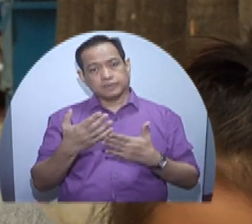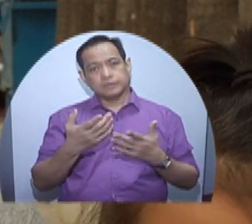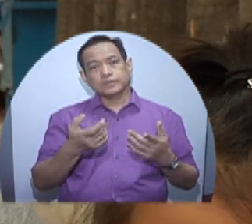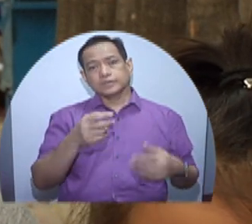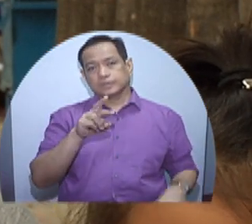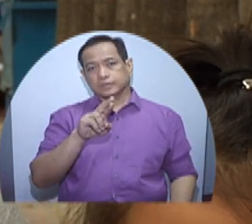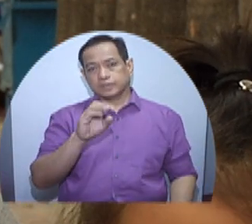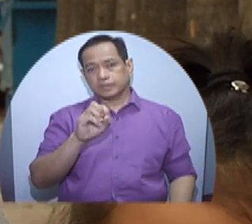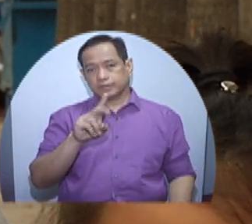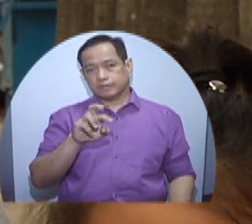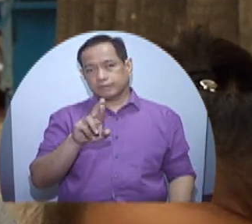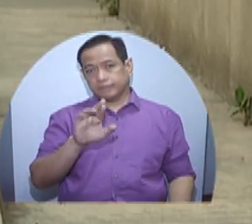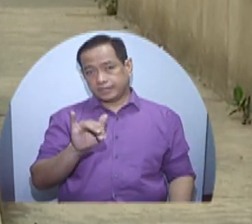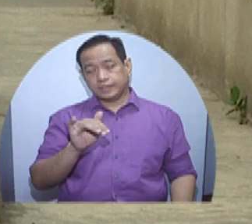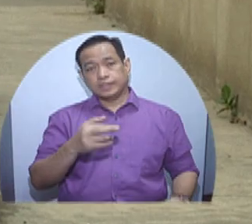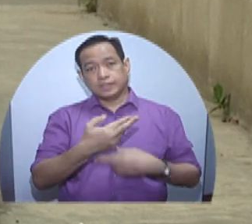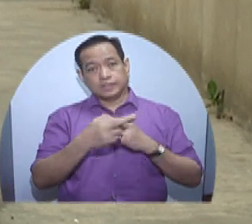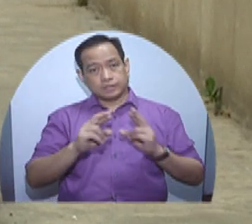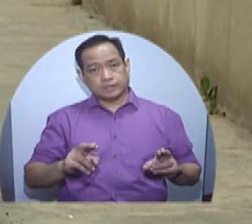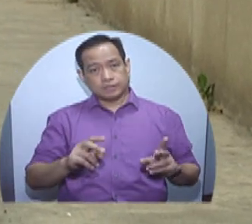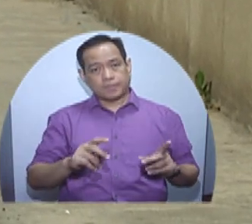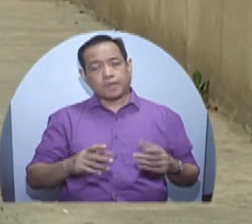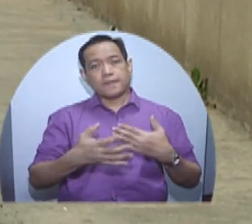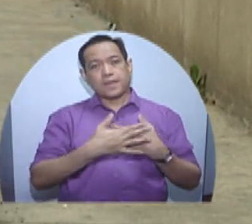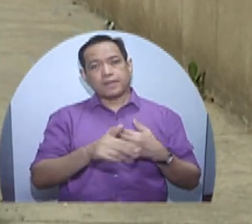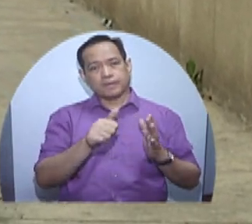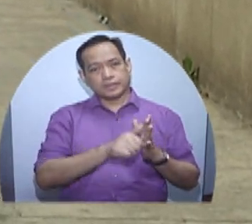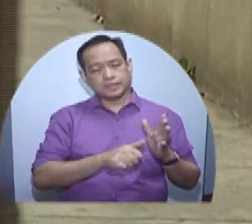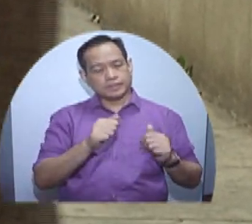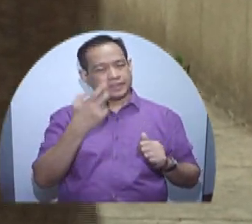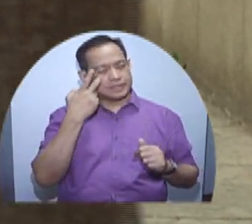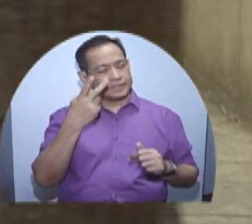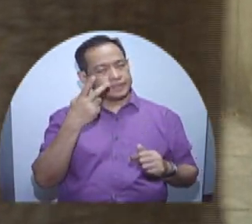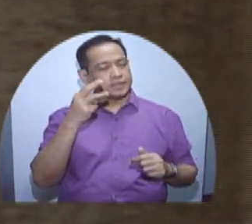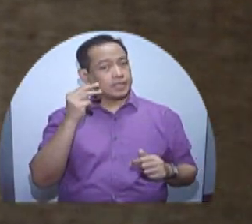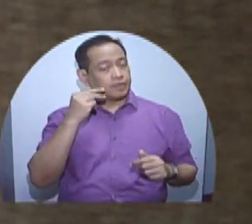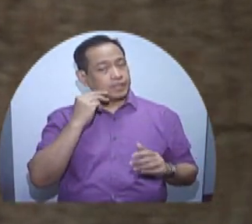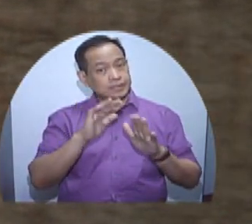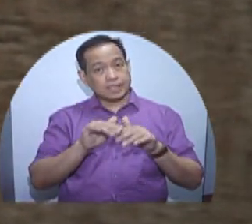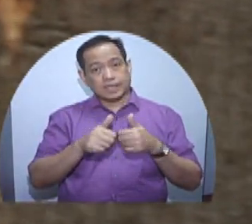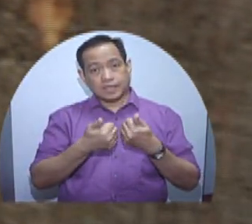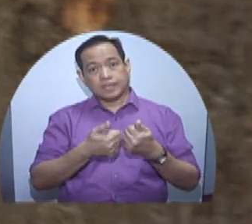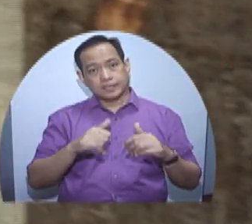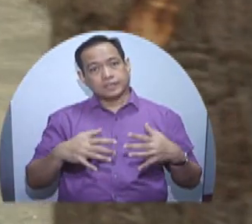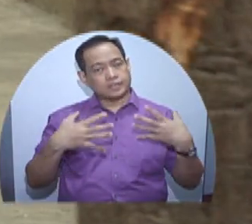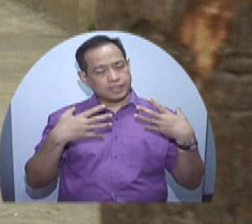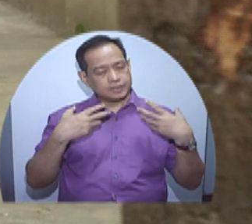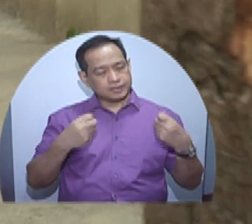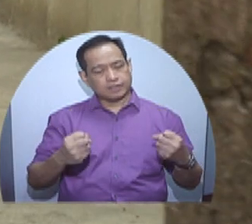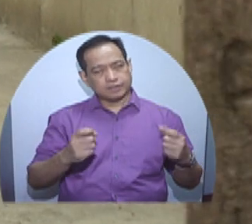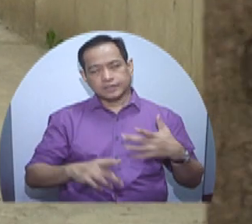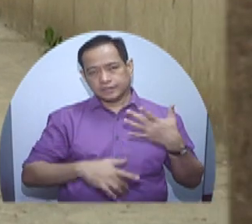ng recovery room. Mula nang operahan siya, kitang-kita kay Maesha kung gaano siya lumakas,